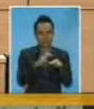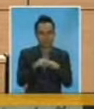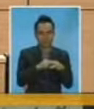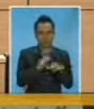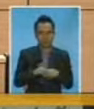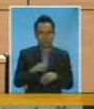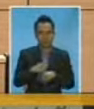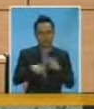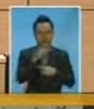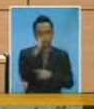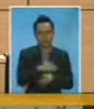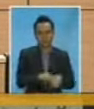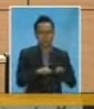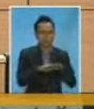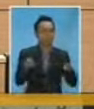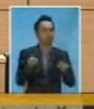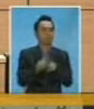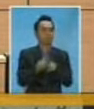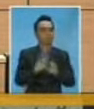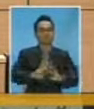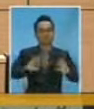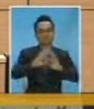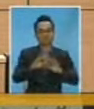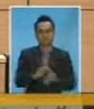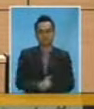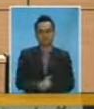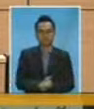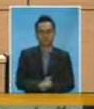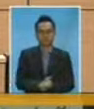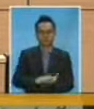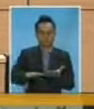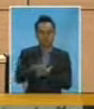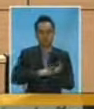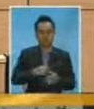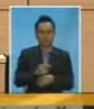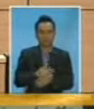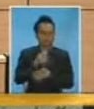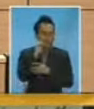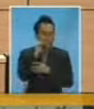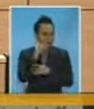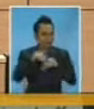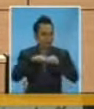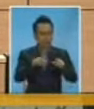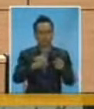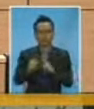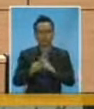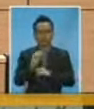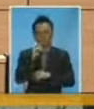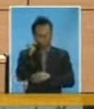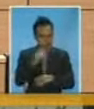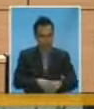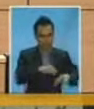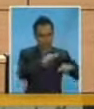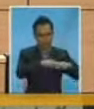รณีที่มีการใช้เสรีภาพทางวิชาการเขียนข้อความผ่านทางสื่อสังคมออนไลน์ไม่ว่าจะเป็น Facebook หรือว่า Twitter ถือเป็นการเข้